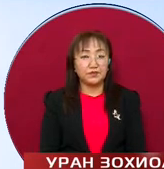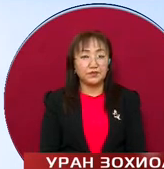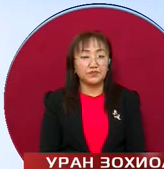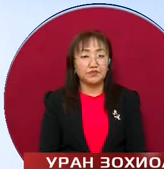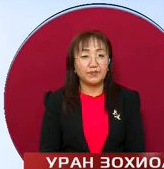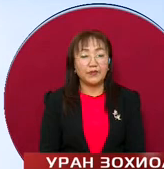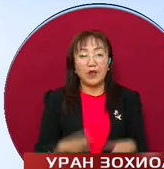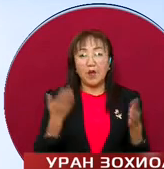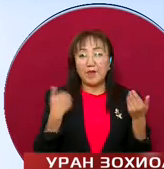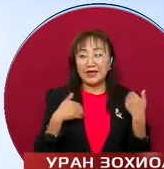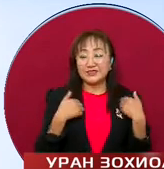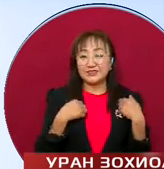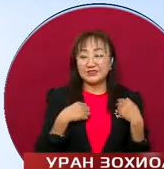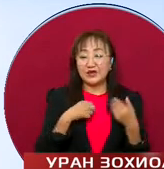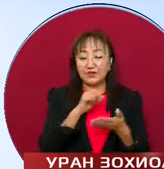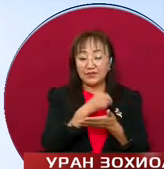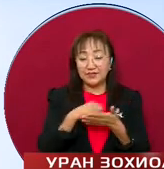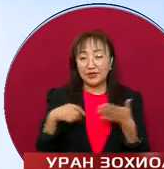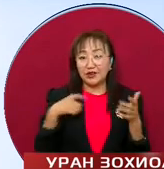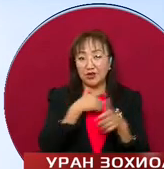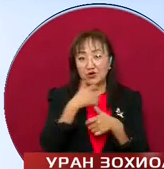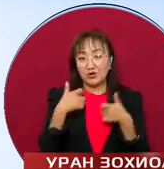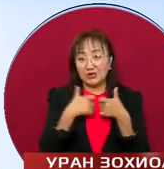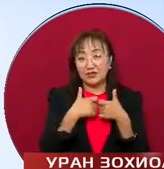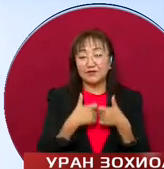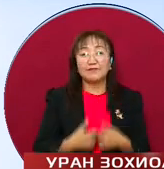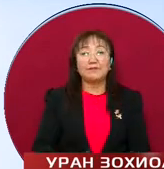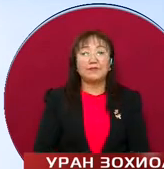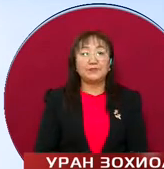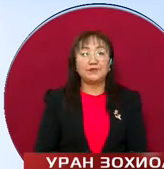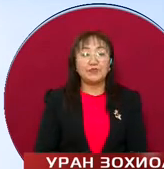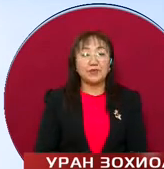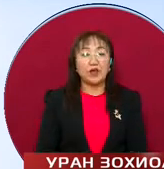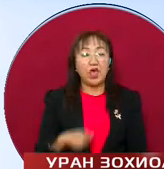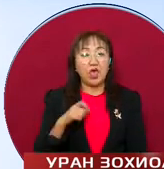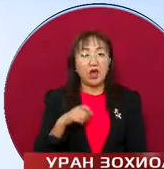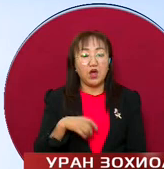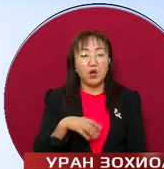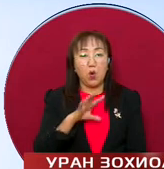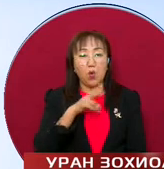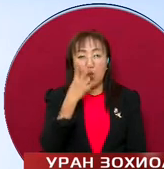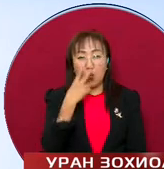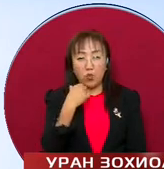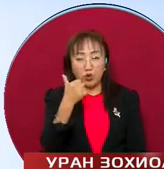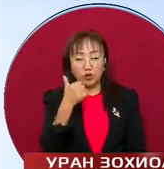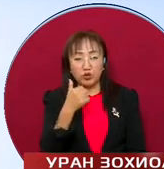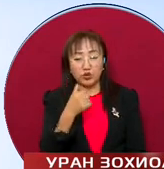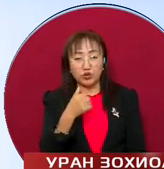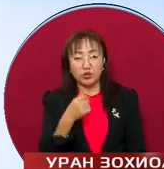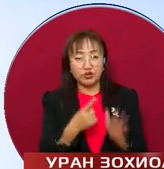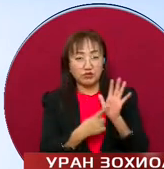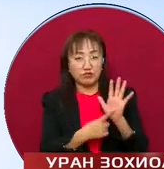За багшийнхан бичсэн зүйлтэй тулгаараа хөөгддөө. За эхийн уран дүрслэлийн үүрэг. За уг